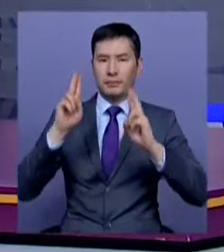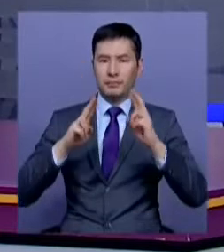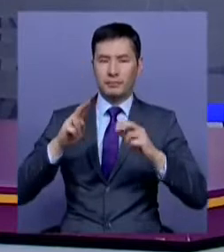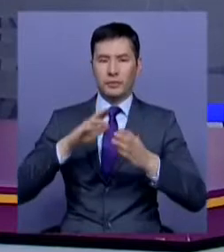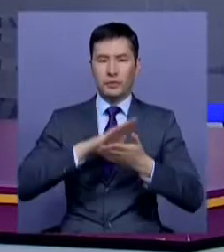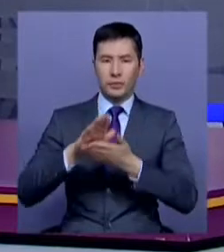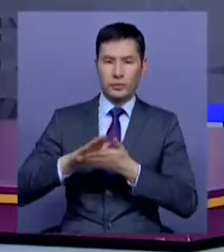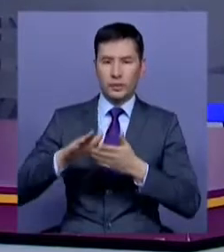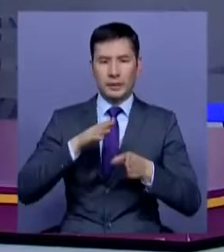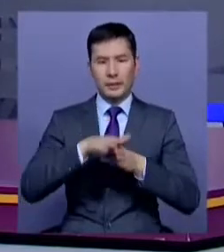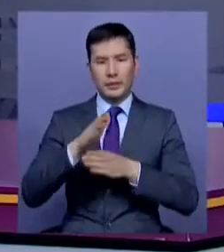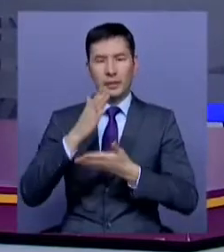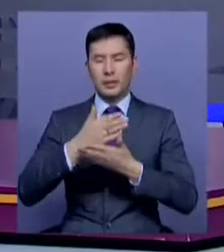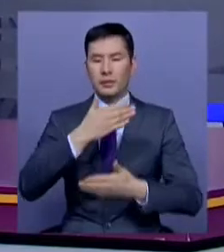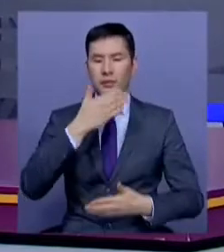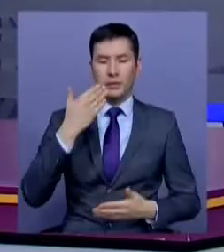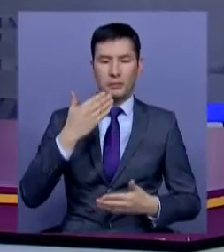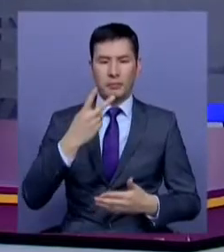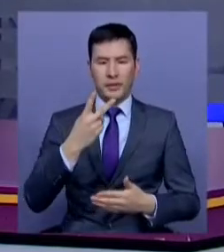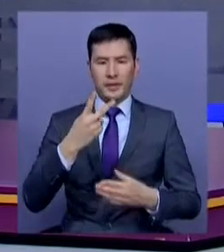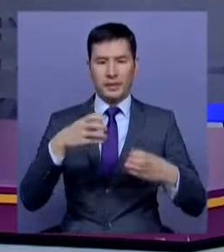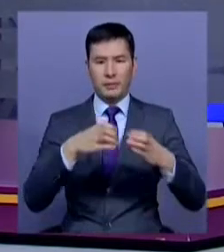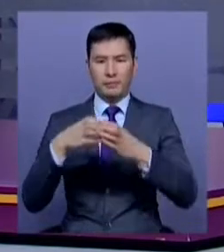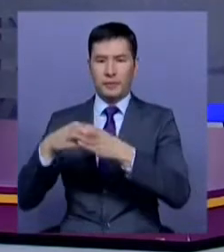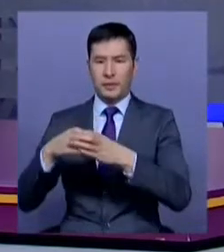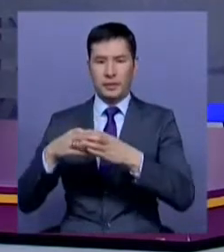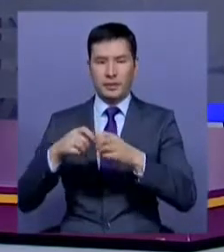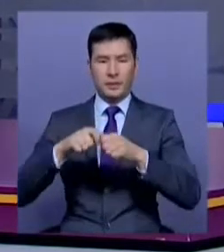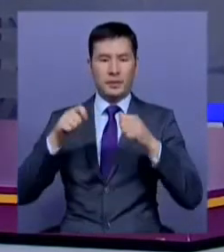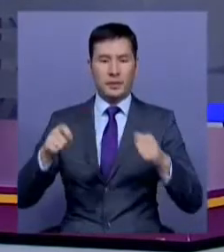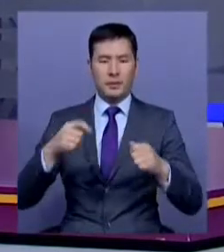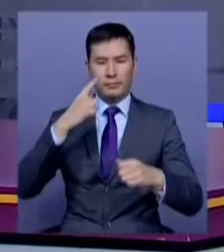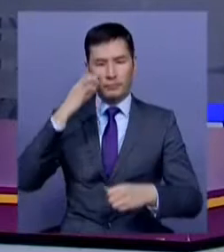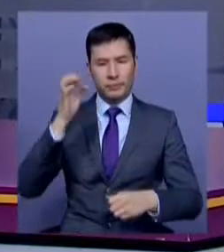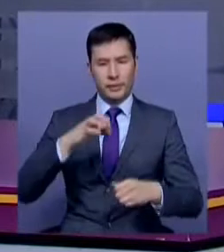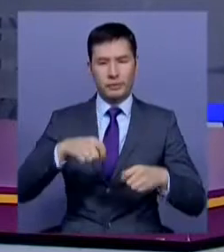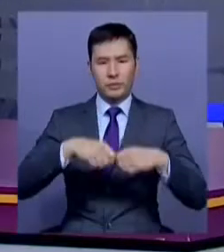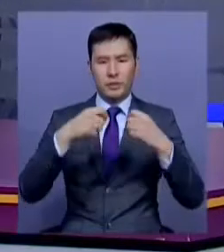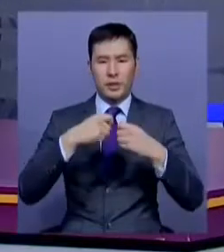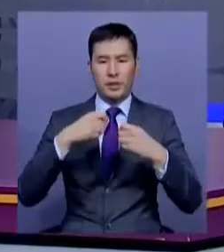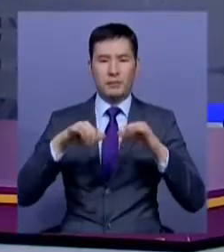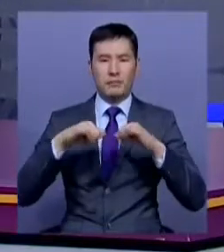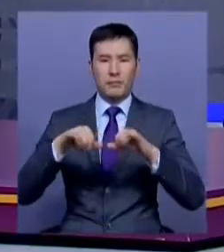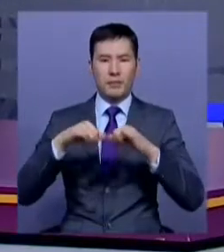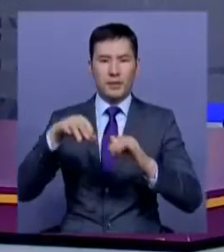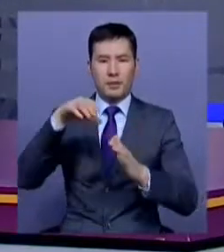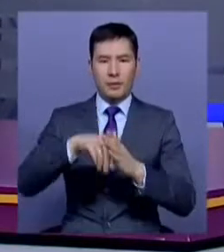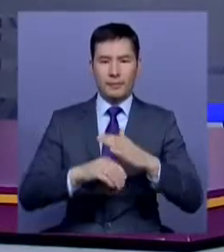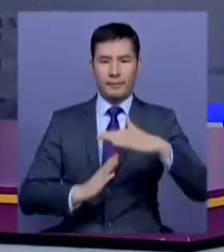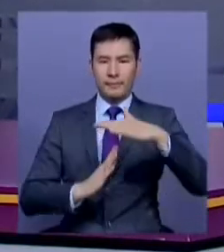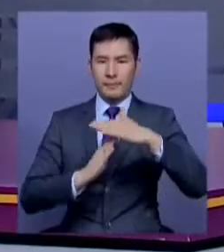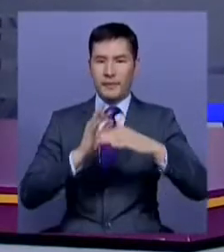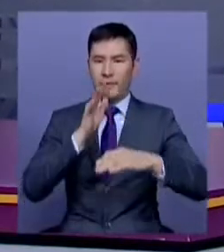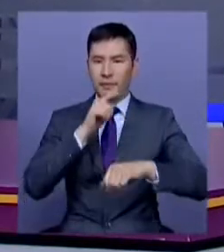қадағалау үшін аймақта екі мониторингтік топ жұмыс істеп жатыр. Ең жиі бұзылатын талап дәмханалардың шектелген уақытқа